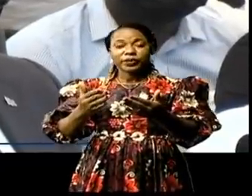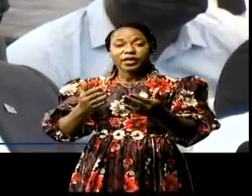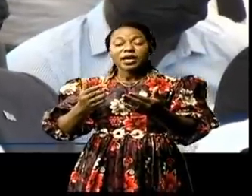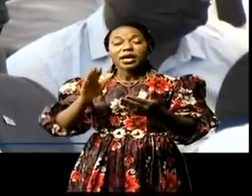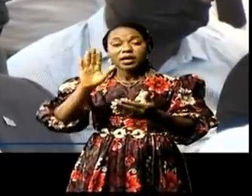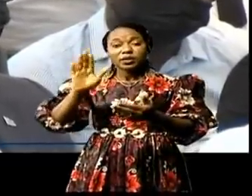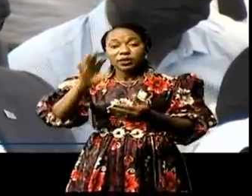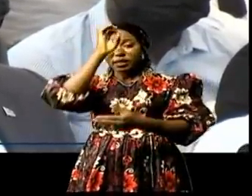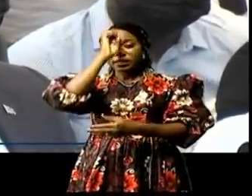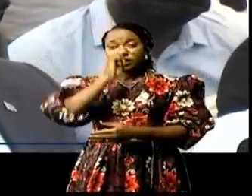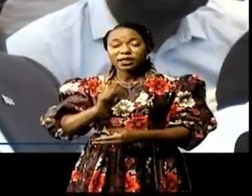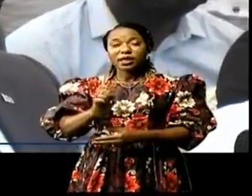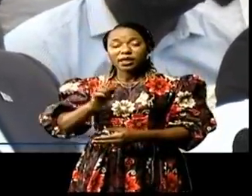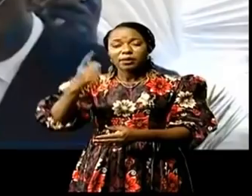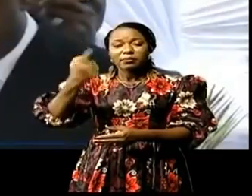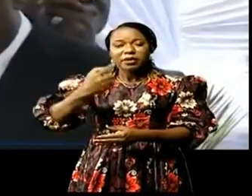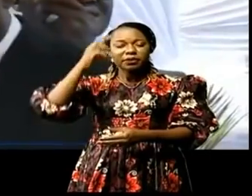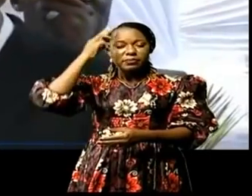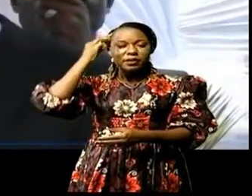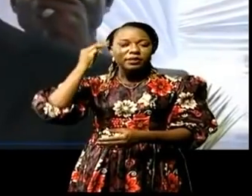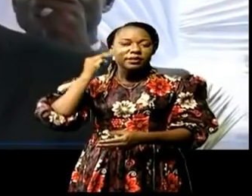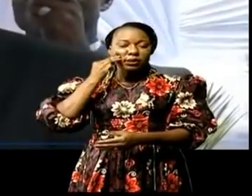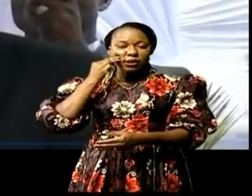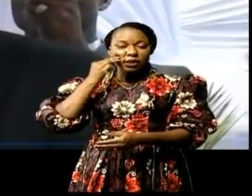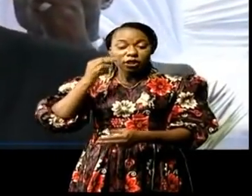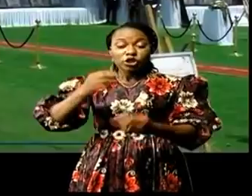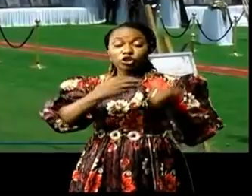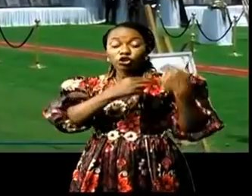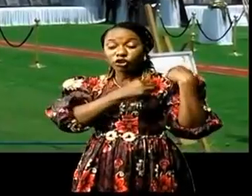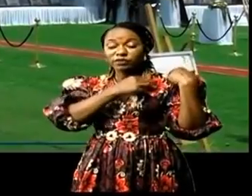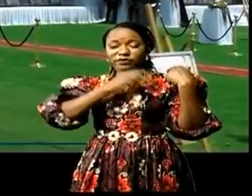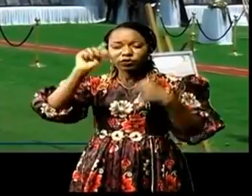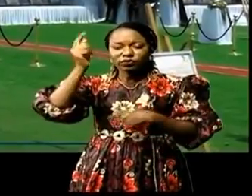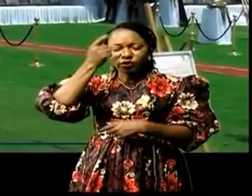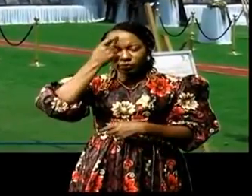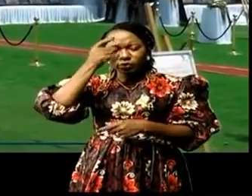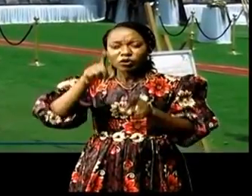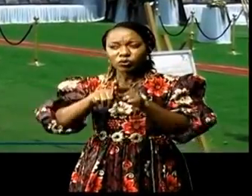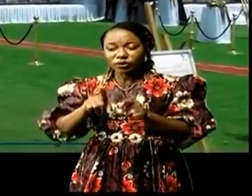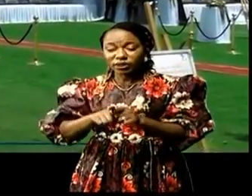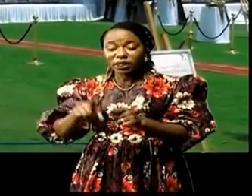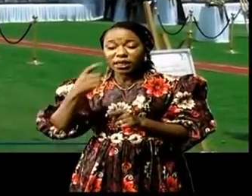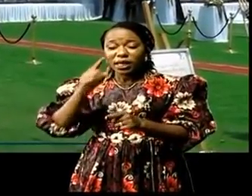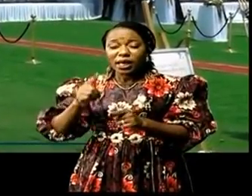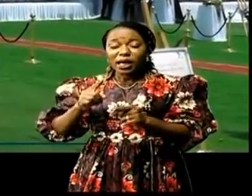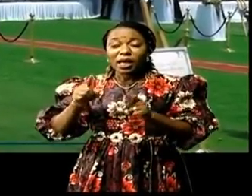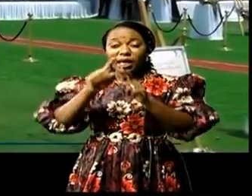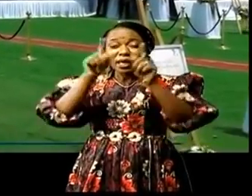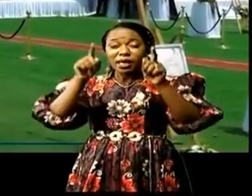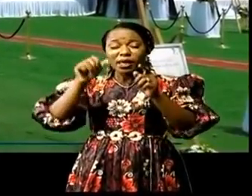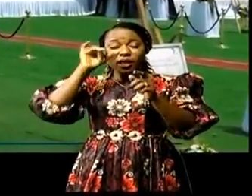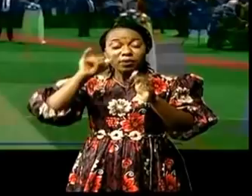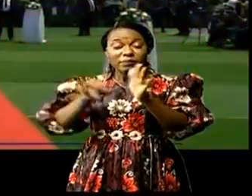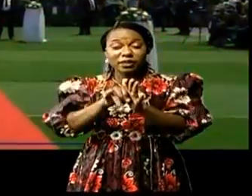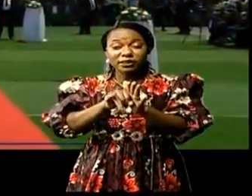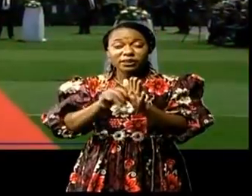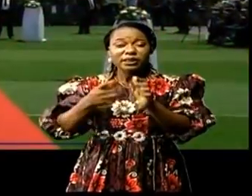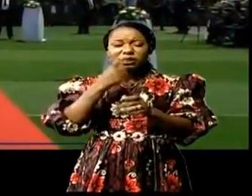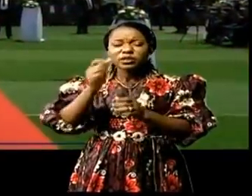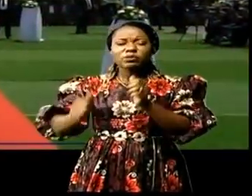Son Excellence Monsieur le Premier ministre, chef du gouvernement. Les images en disent plus. Le gouvernement a tenu sa